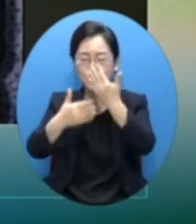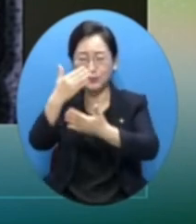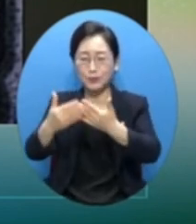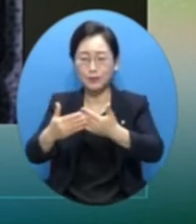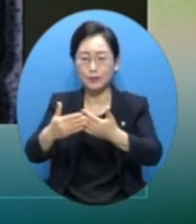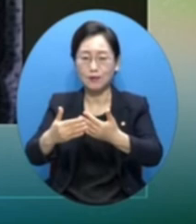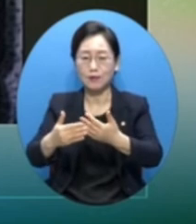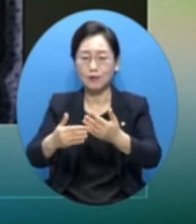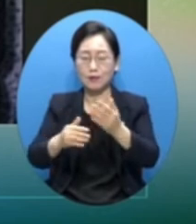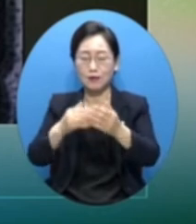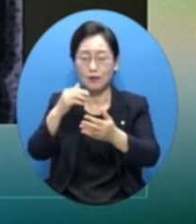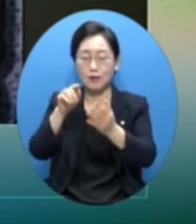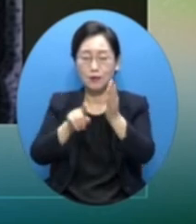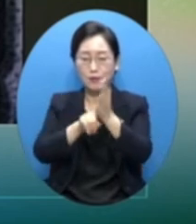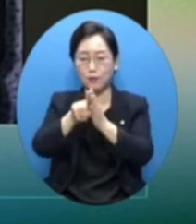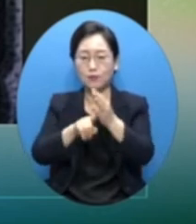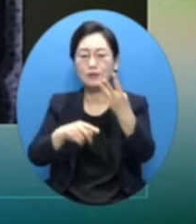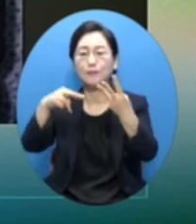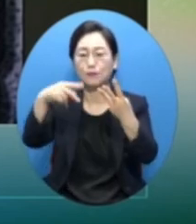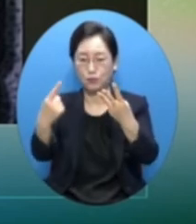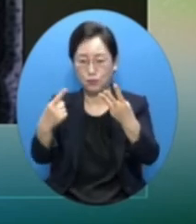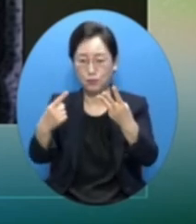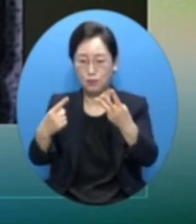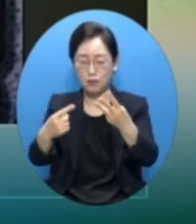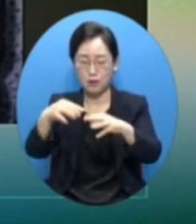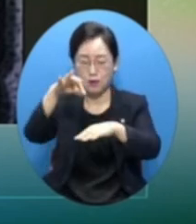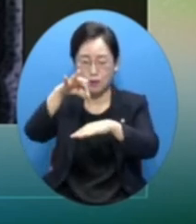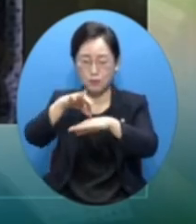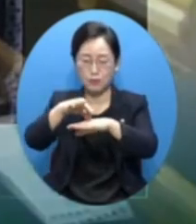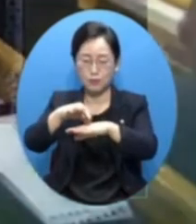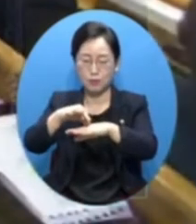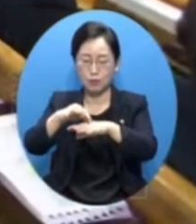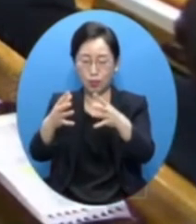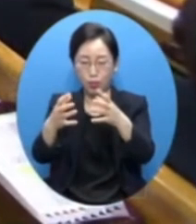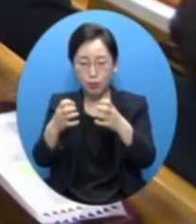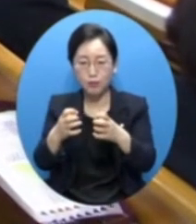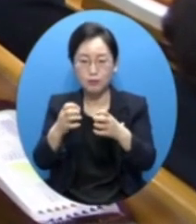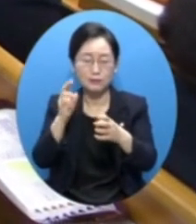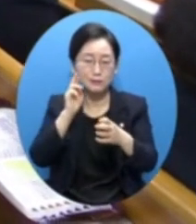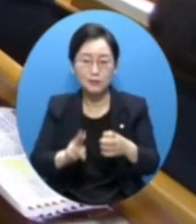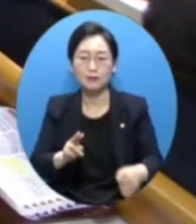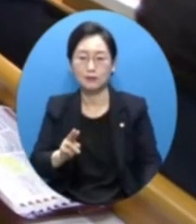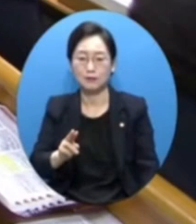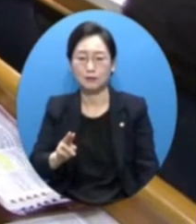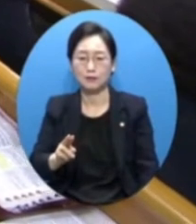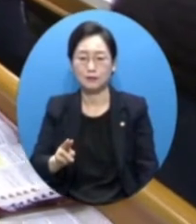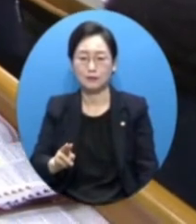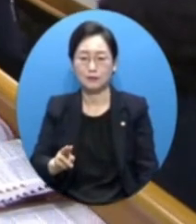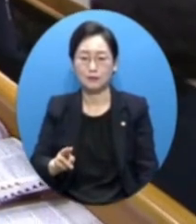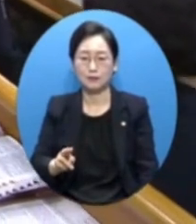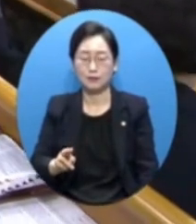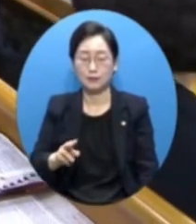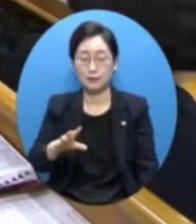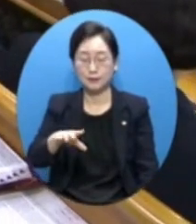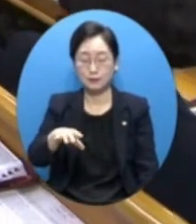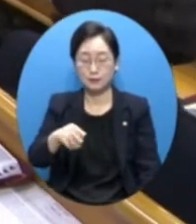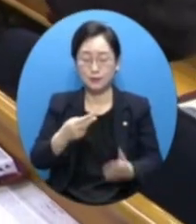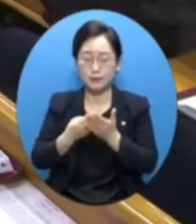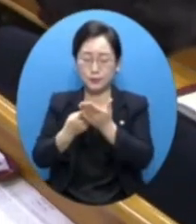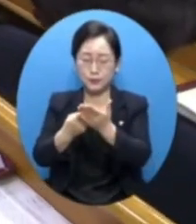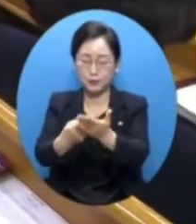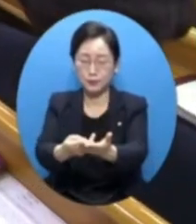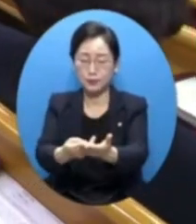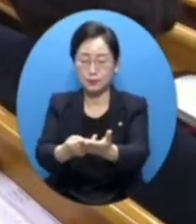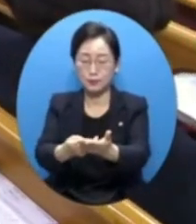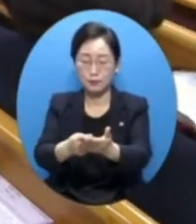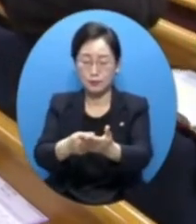피속기부까지 몸이 타들어갔습니다. 그래서 중화상을 입고 자기가 처음 정신차려서 눈을